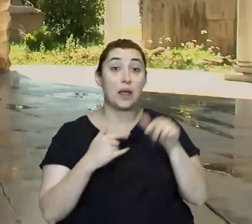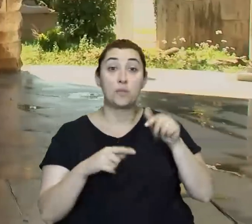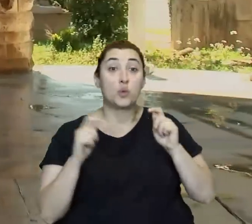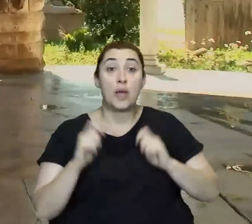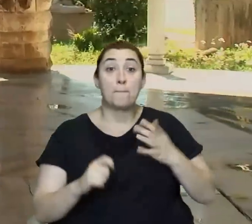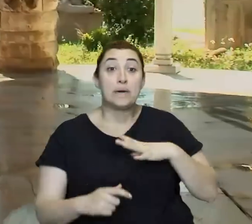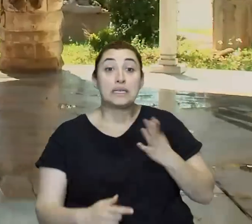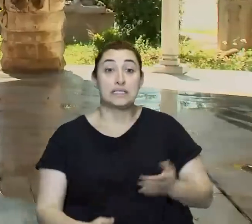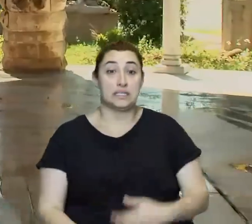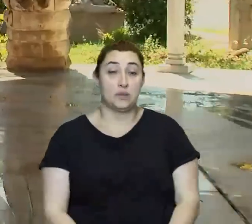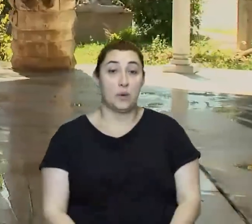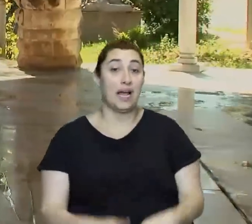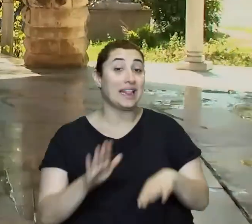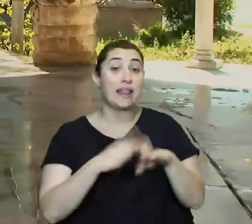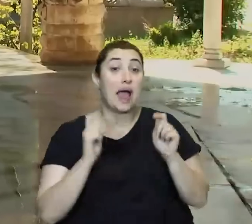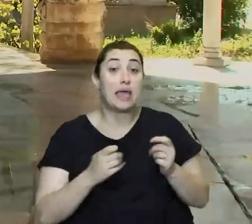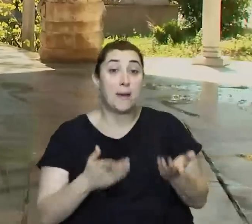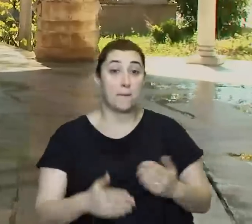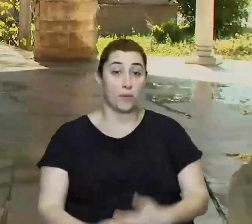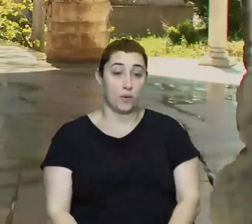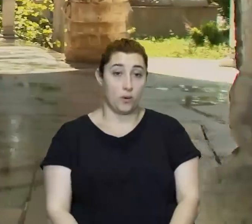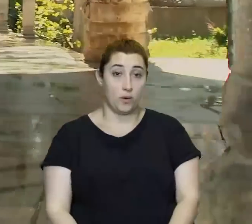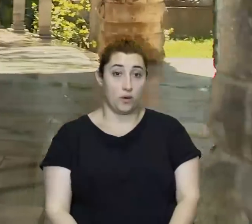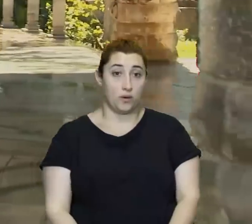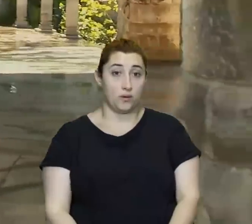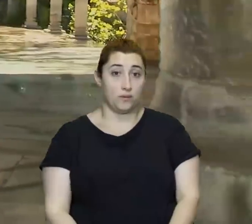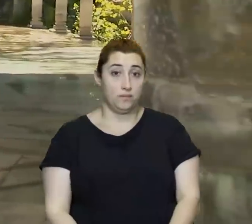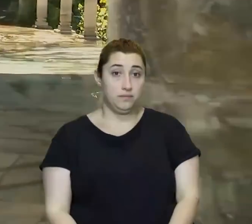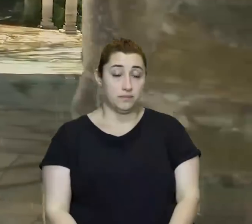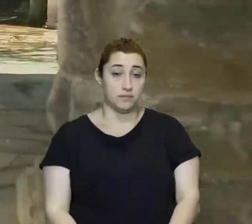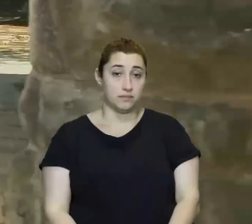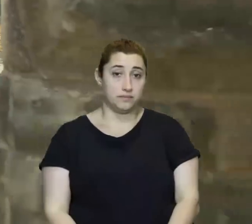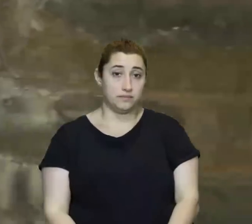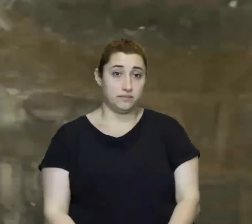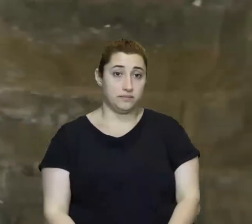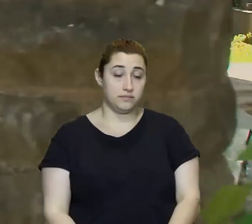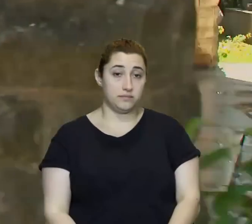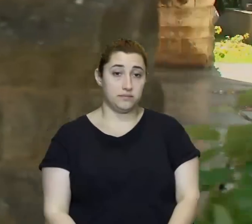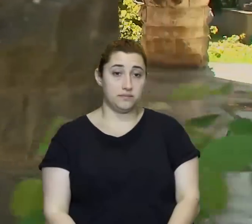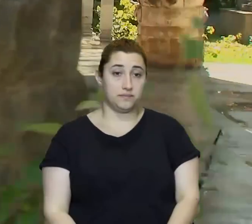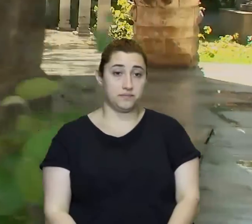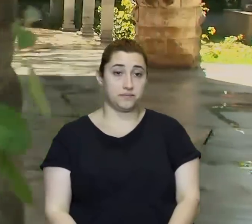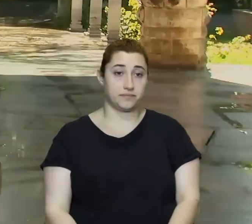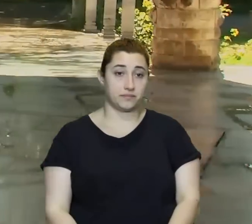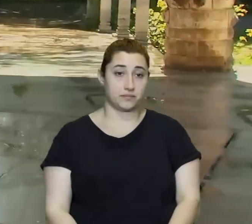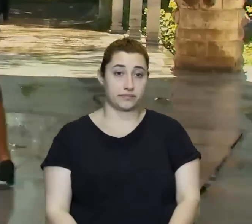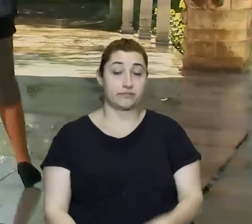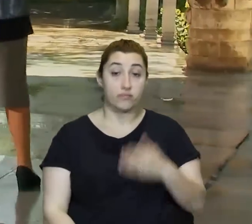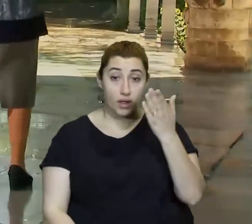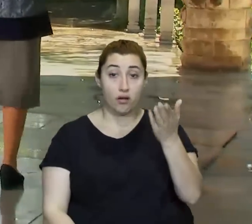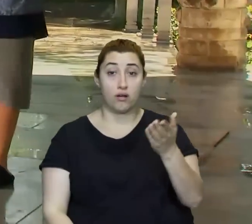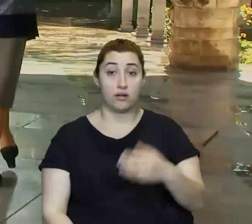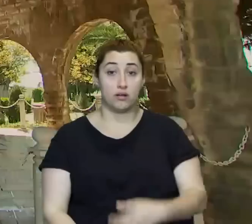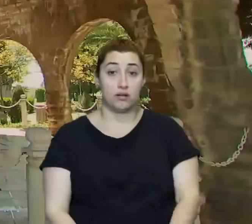bunu yapmak istiyor? Neden yapıyor bunu? Alev geliyor. Müzeyyen farkında değildi, ona döndü.